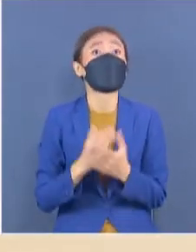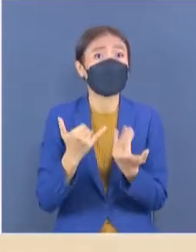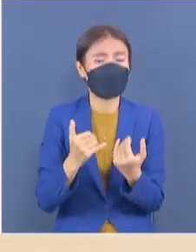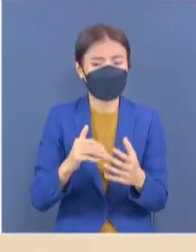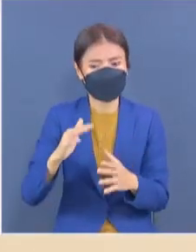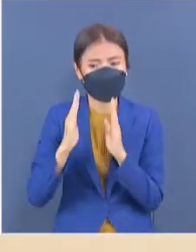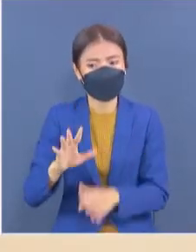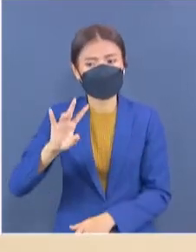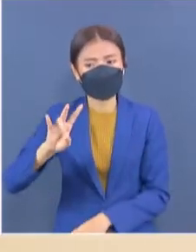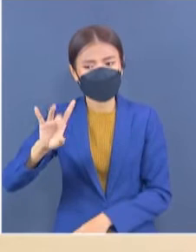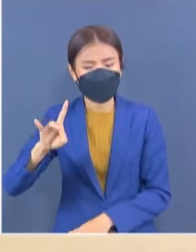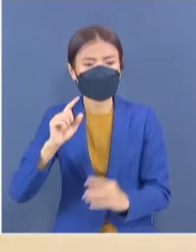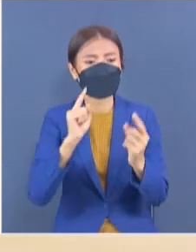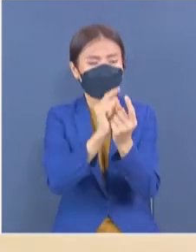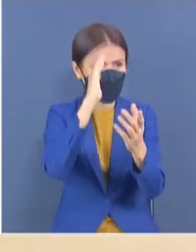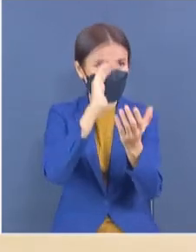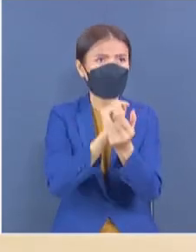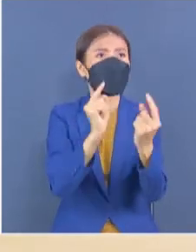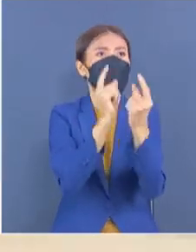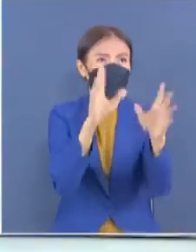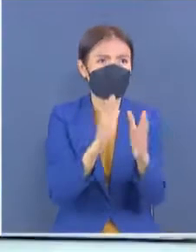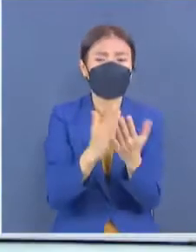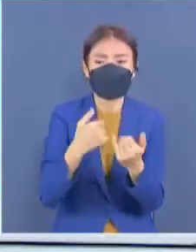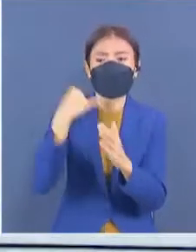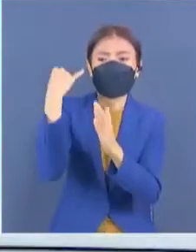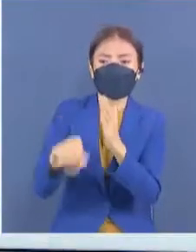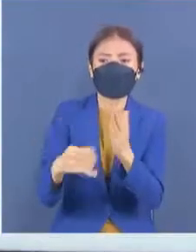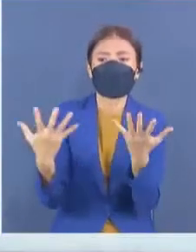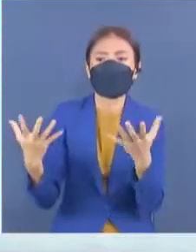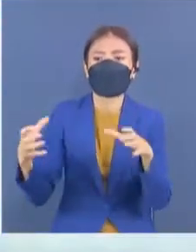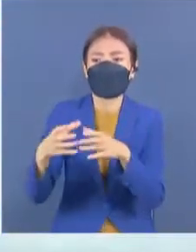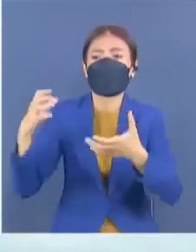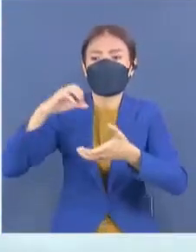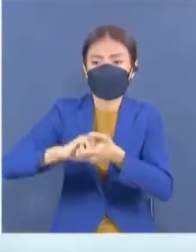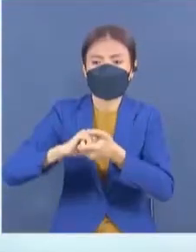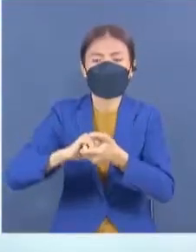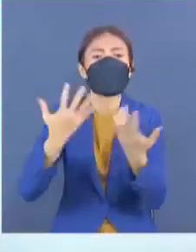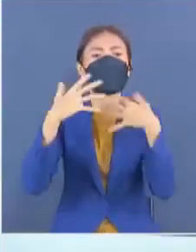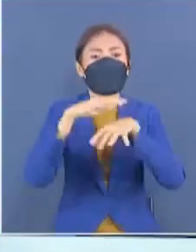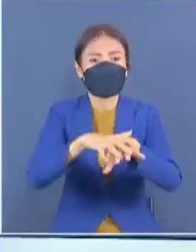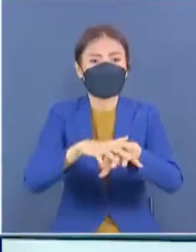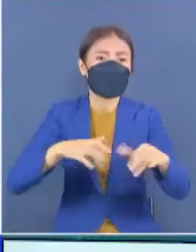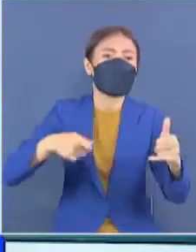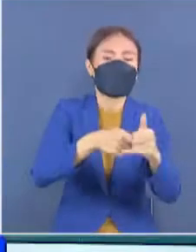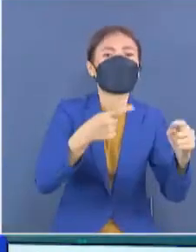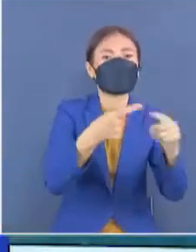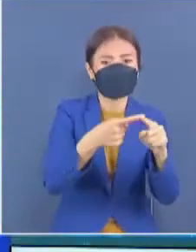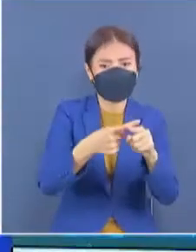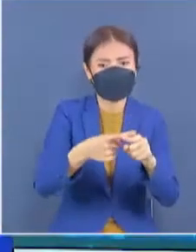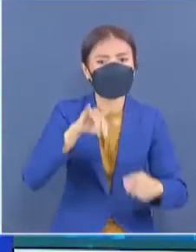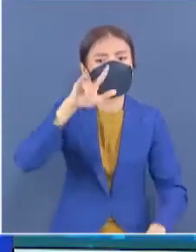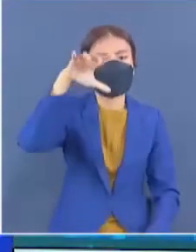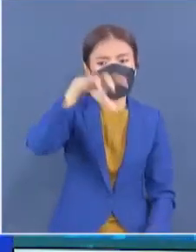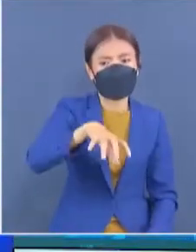คนนะครับแล้วก็เบื้องต้นก็มีการแจ้งข้อหาร่วมกันทำร้ายผู้อื่นจนได้รับบาดเจ็บภายในท่าอากาศยานโดยมีการไตร่ตรองไว้ก่อนเพราะว่